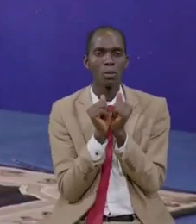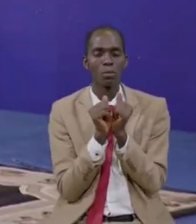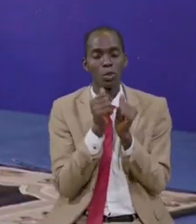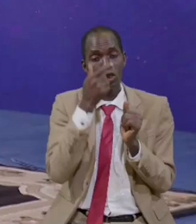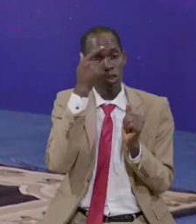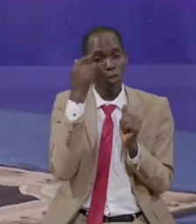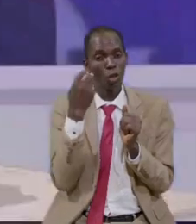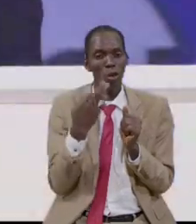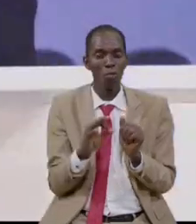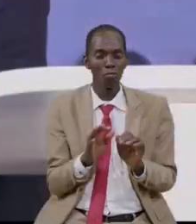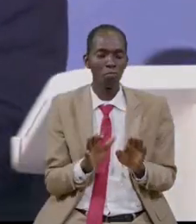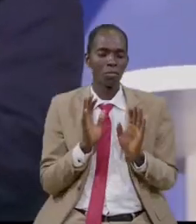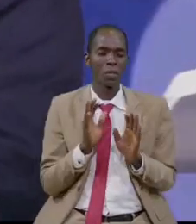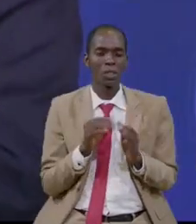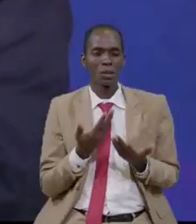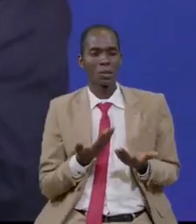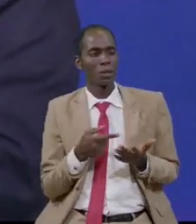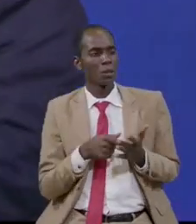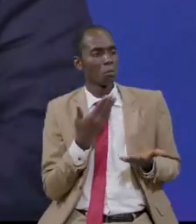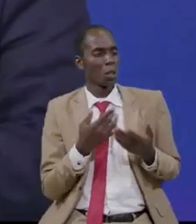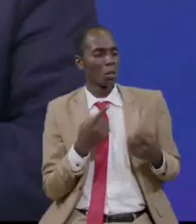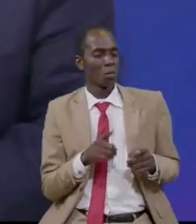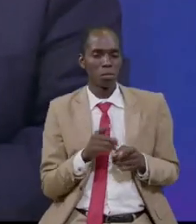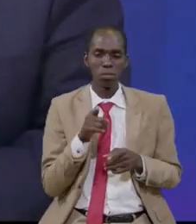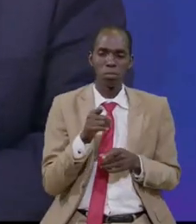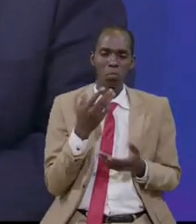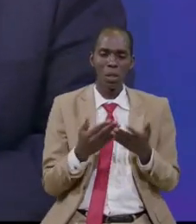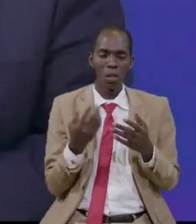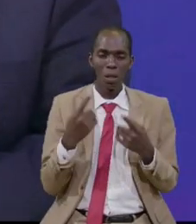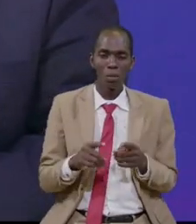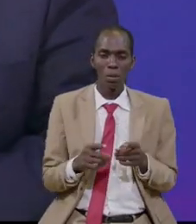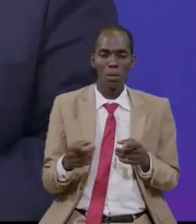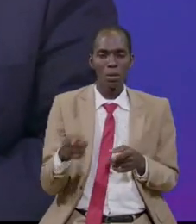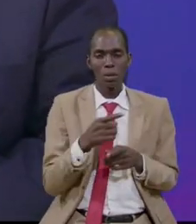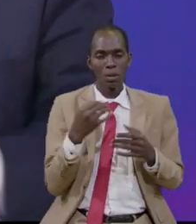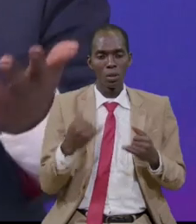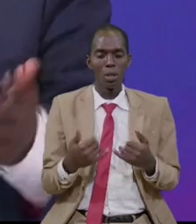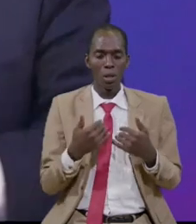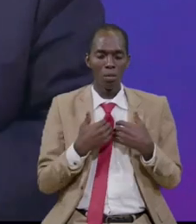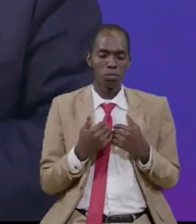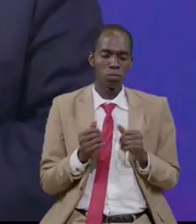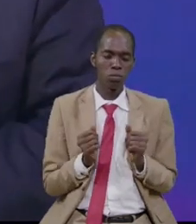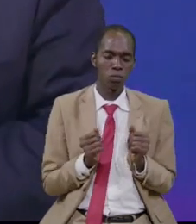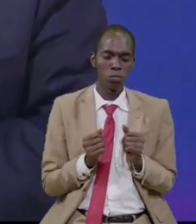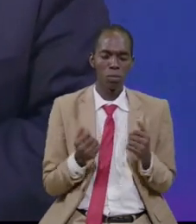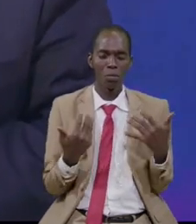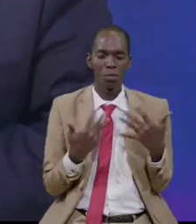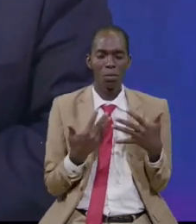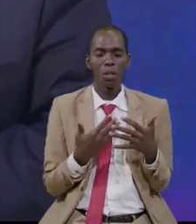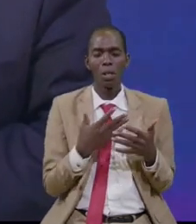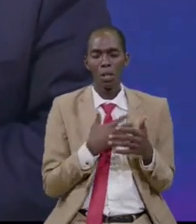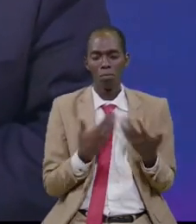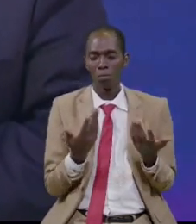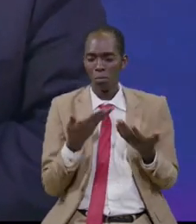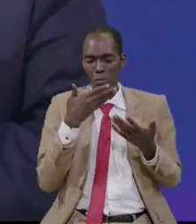Par la crainte, ceci peut arriver. Hein? Et ils étaient sous l'esclavage des